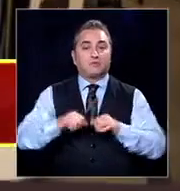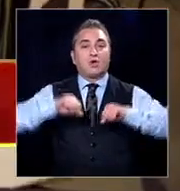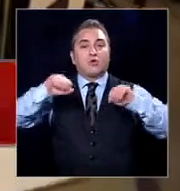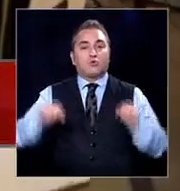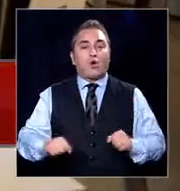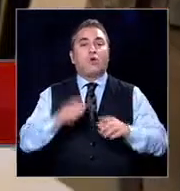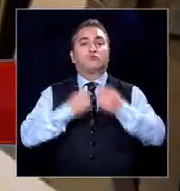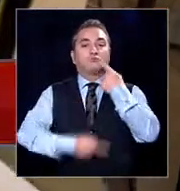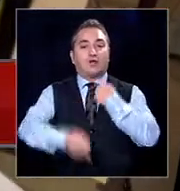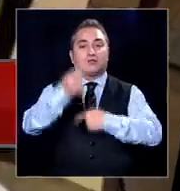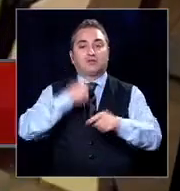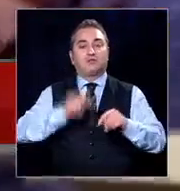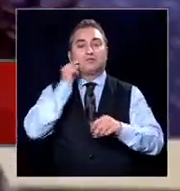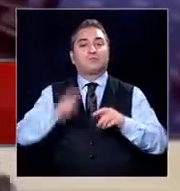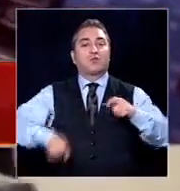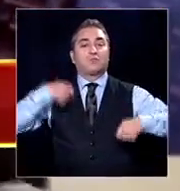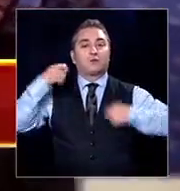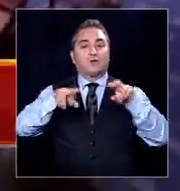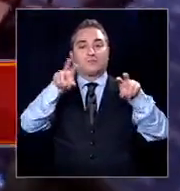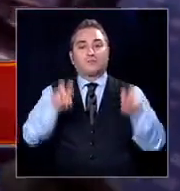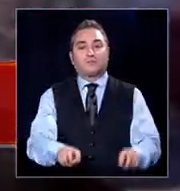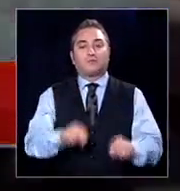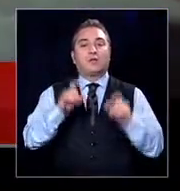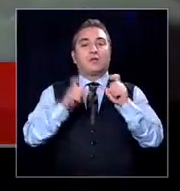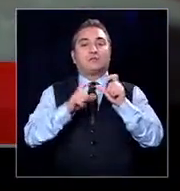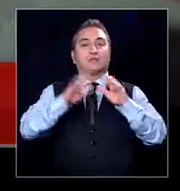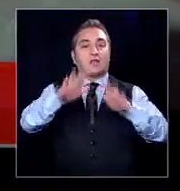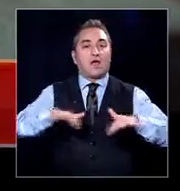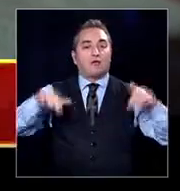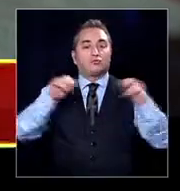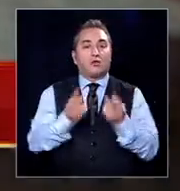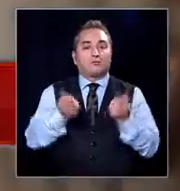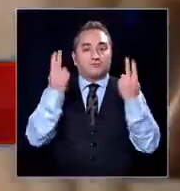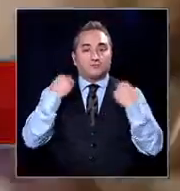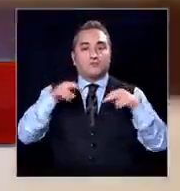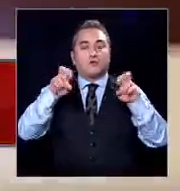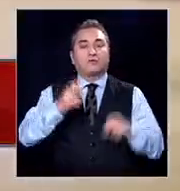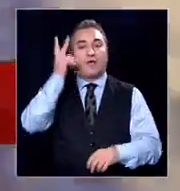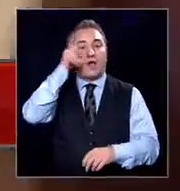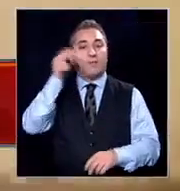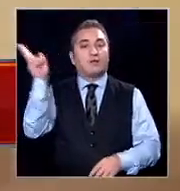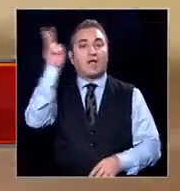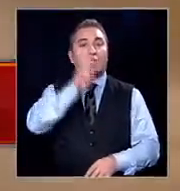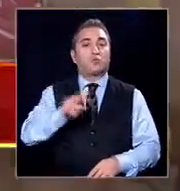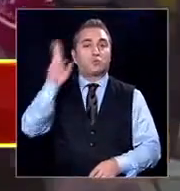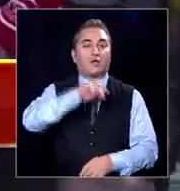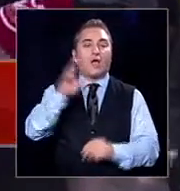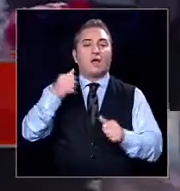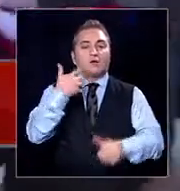koltuklar el değiştirmiş, senatörler diz çökmüş, Amerikan rüyası kabusa